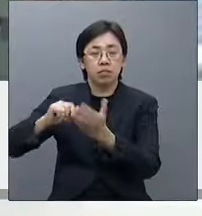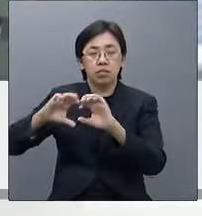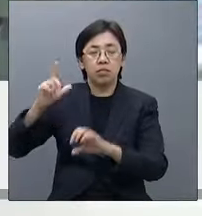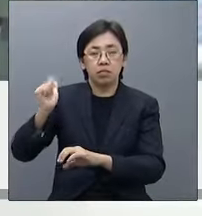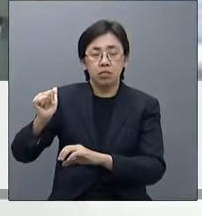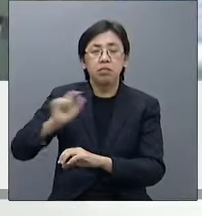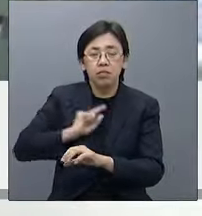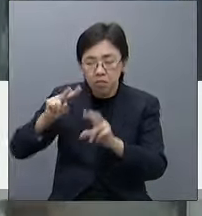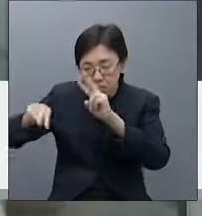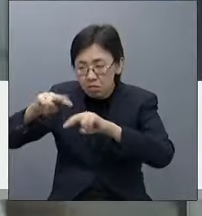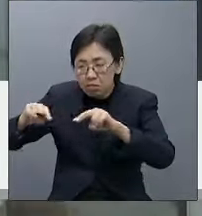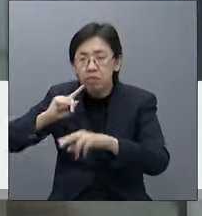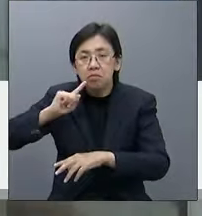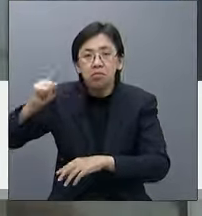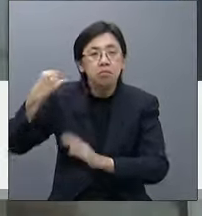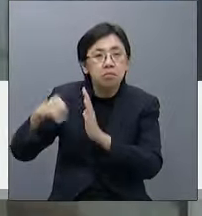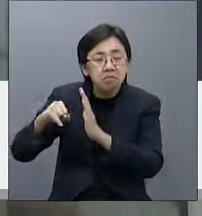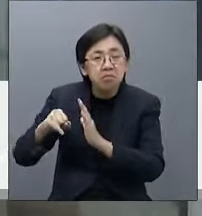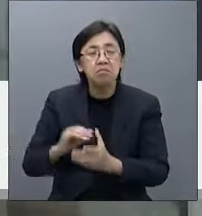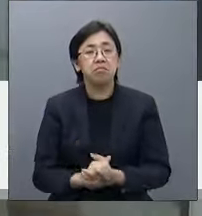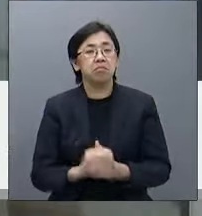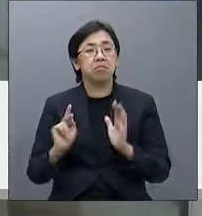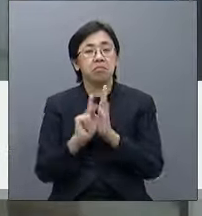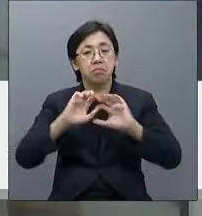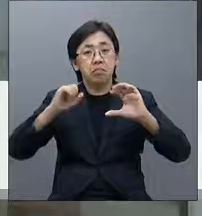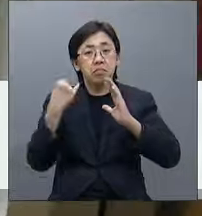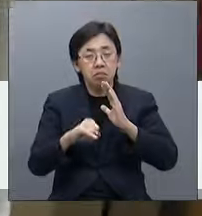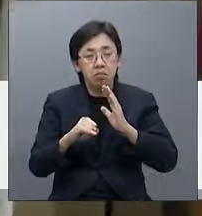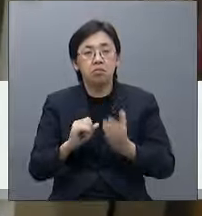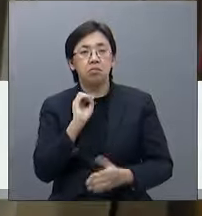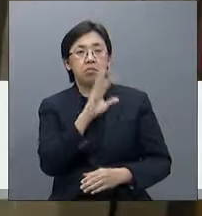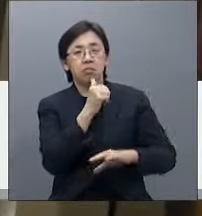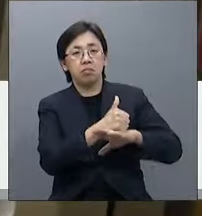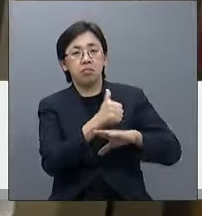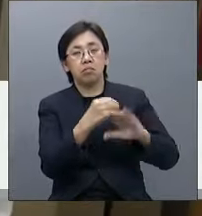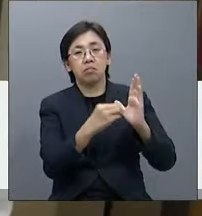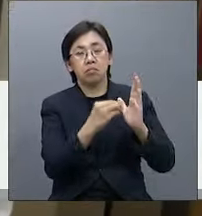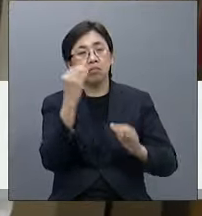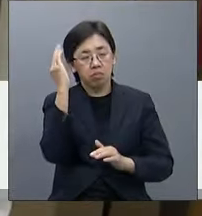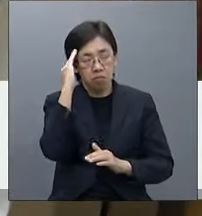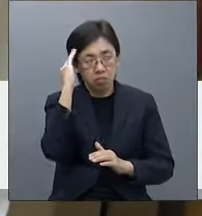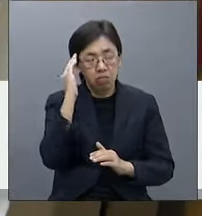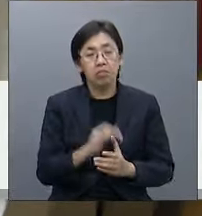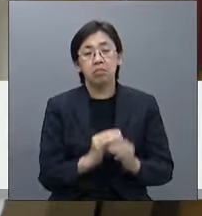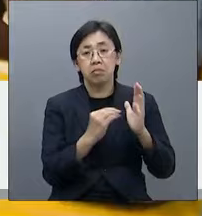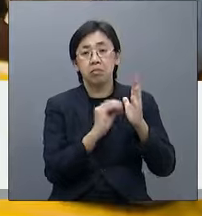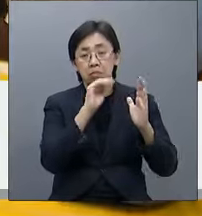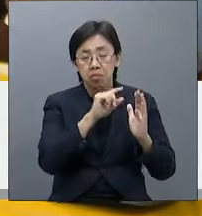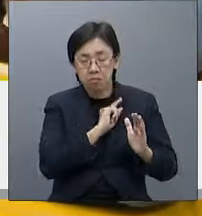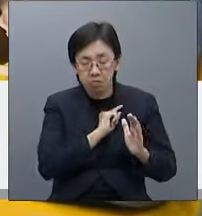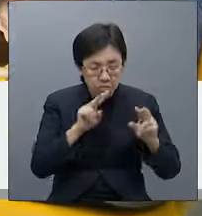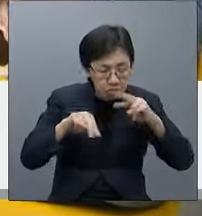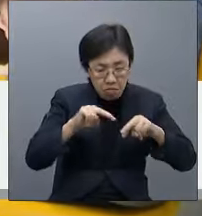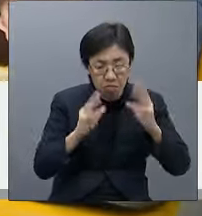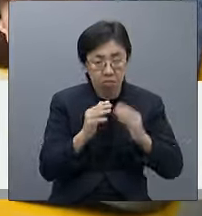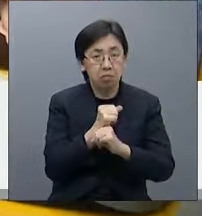คดีทางอาญาส่วนการลงโทษทางวินัยจะแจ้งให้ผู้บริหารกทม.รับทราบและทางกทม.ก็ต้องตรวจสอบว่ามีข้าราชการหรือเจ้าห